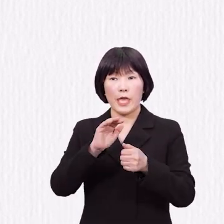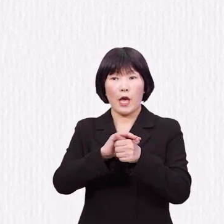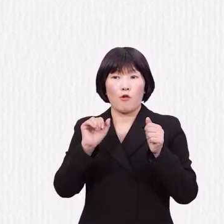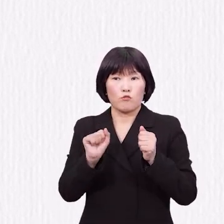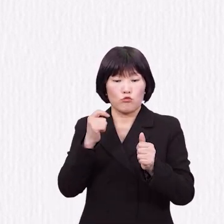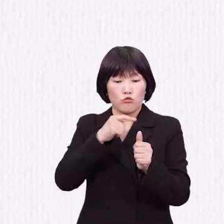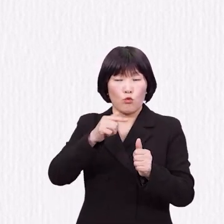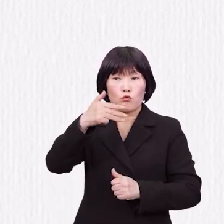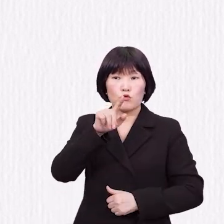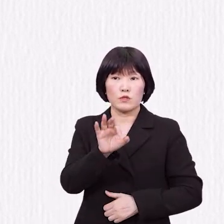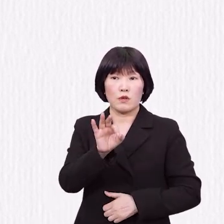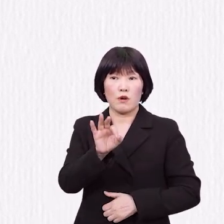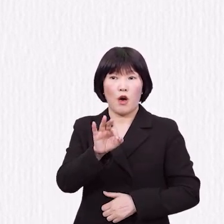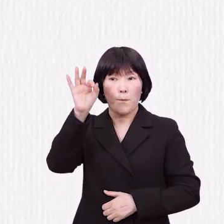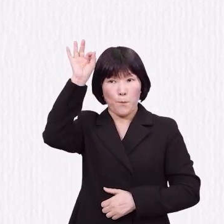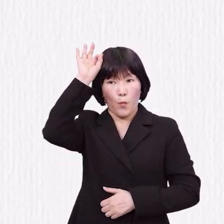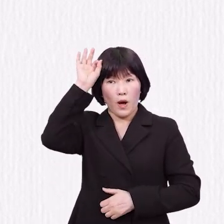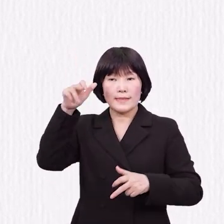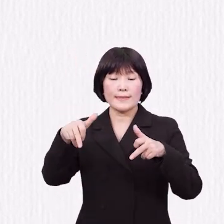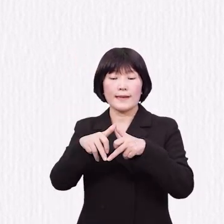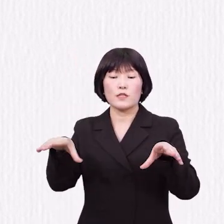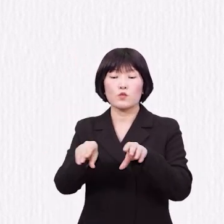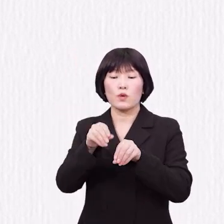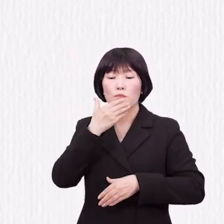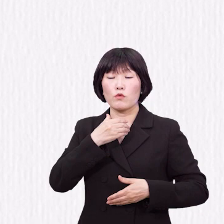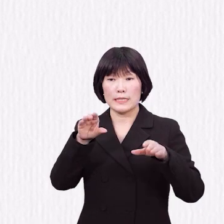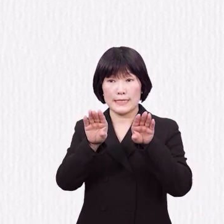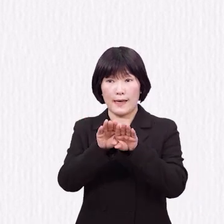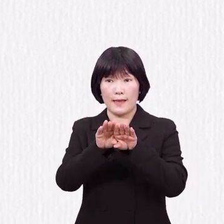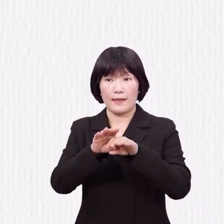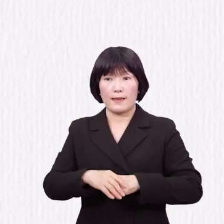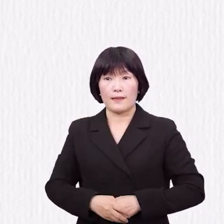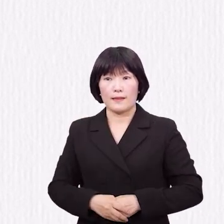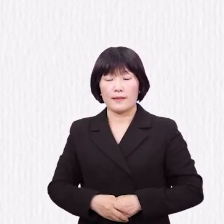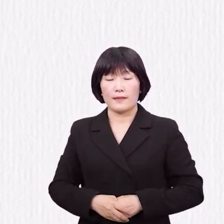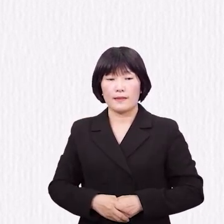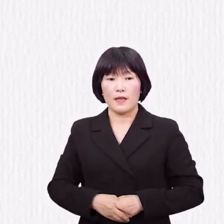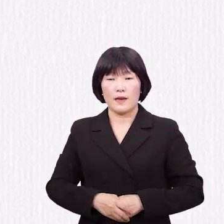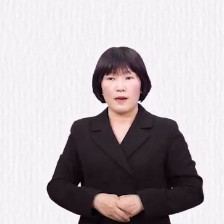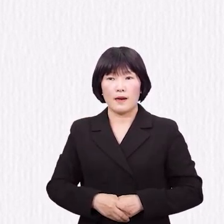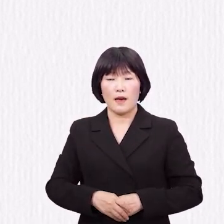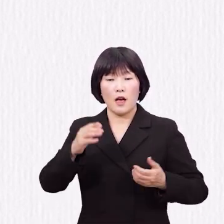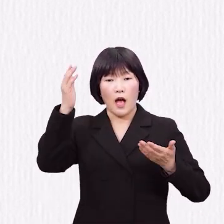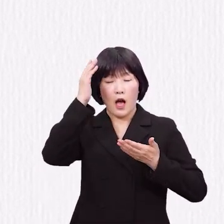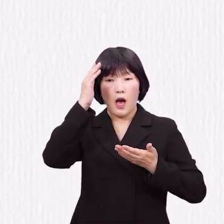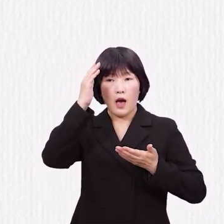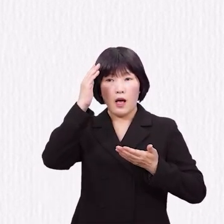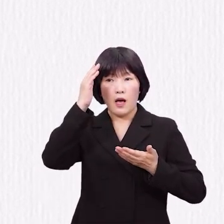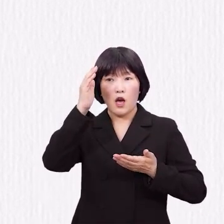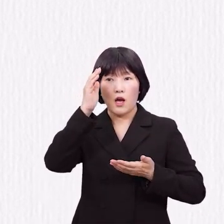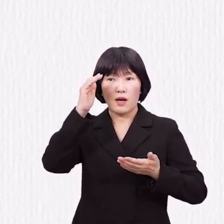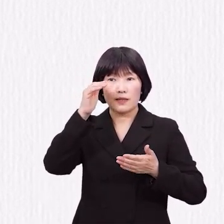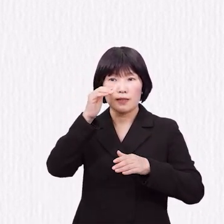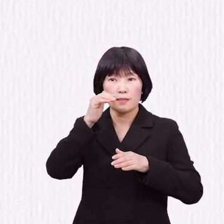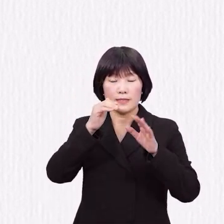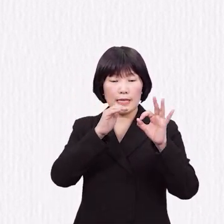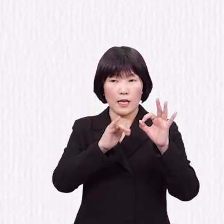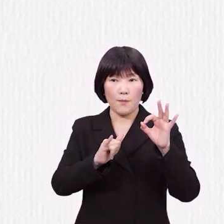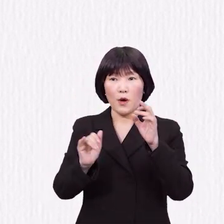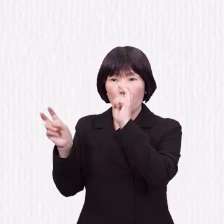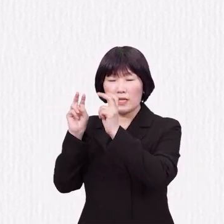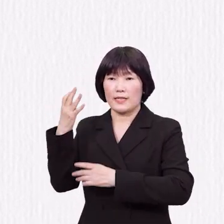장애인 종합복지관을 통해 10명의 학생들이 4곳의 사업체에서 직무훈련을 실시했습니다.